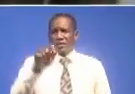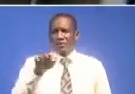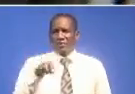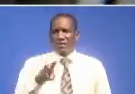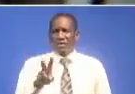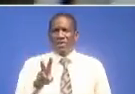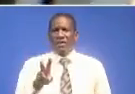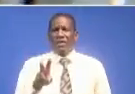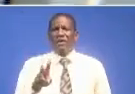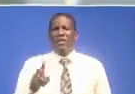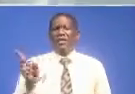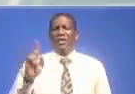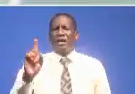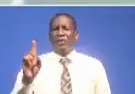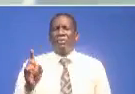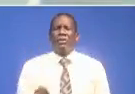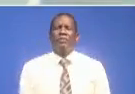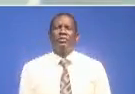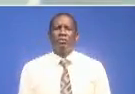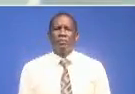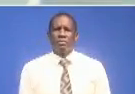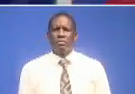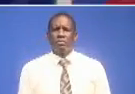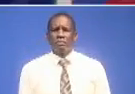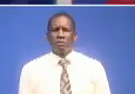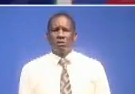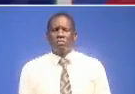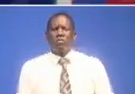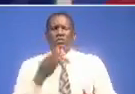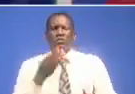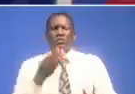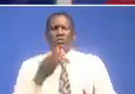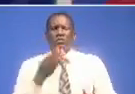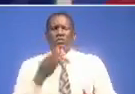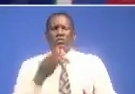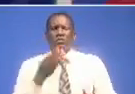NTV Nairobi. Asante sana David kwa